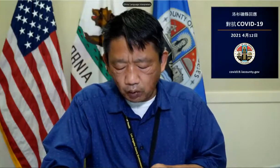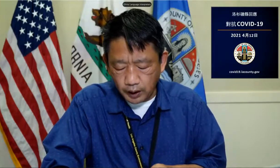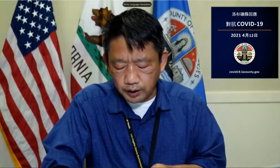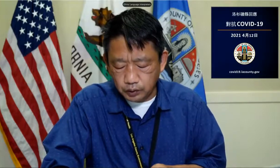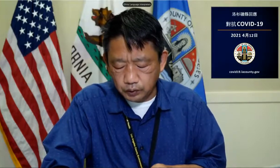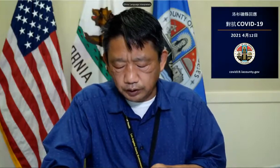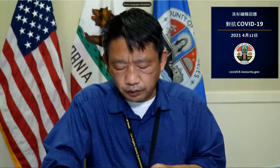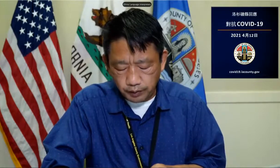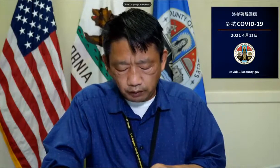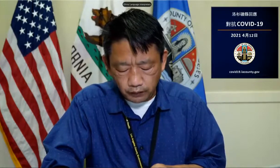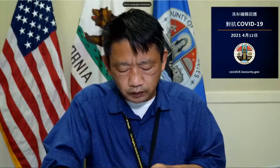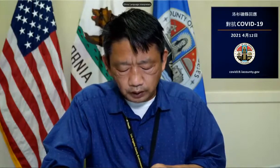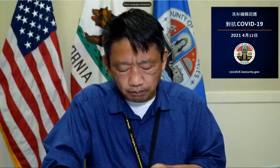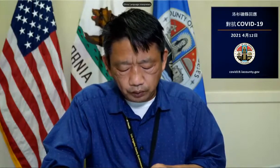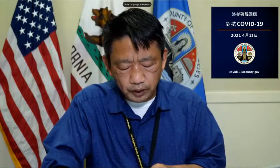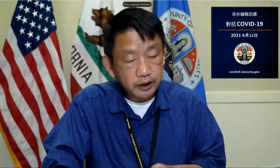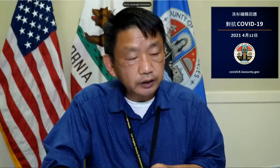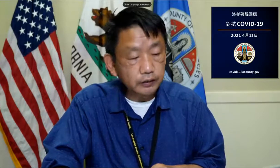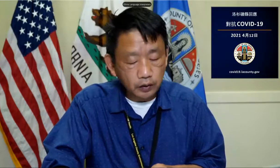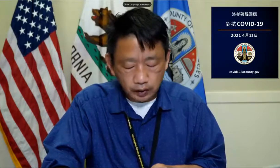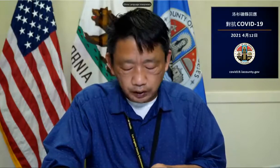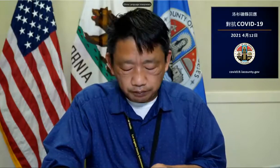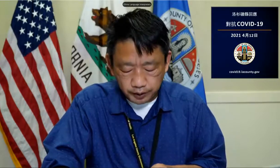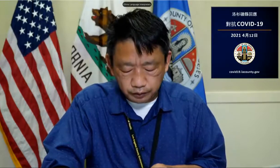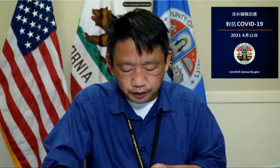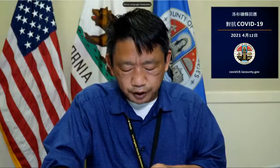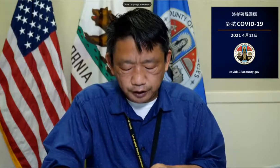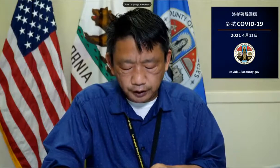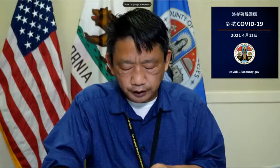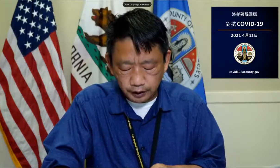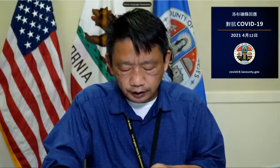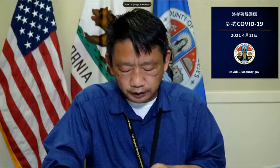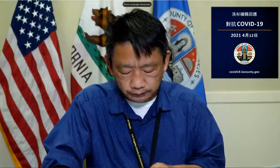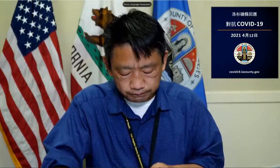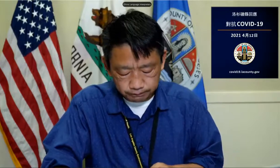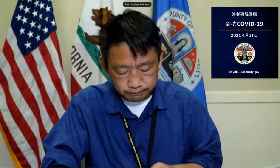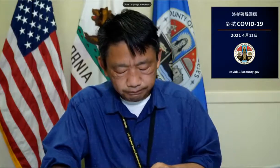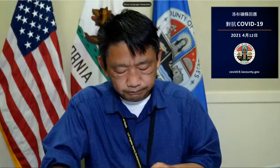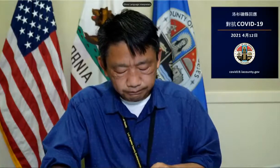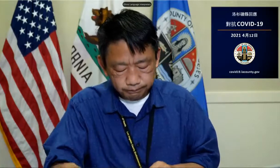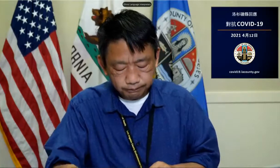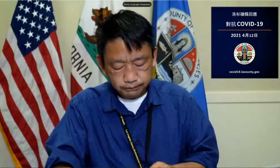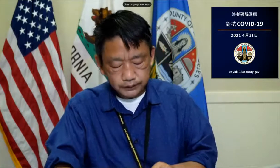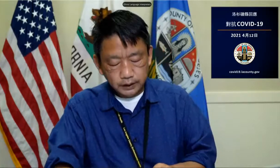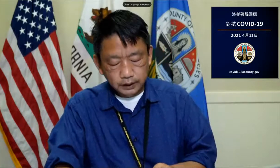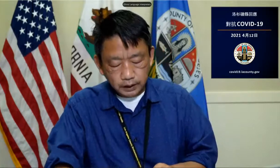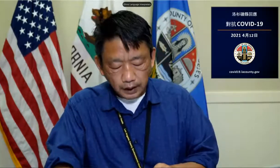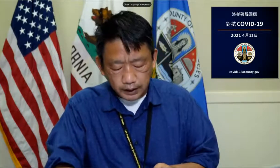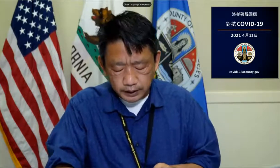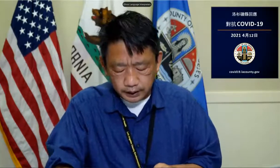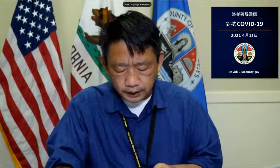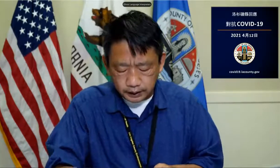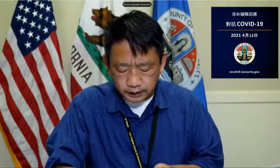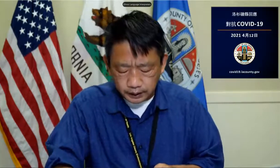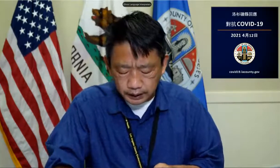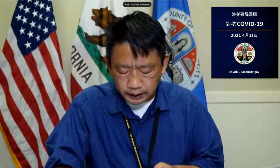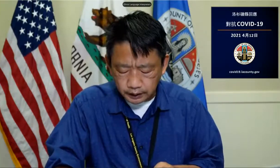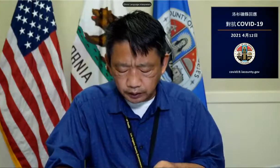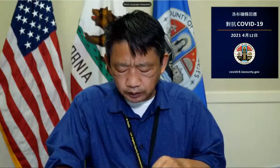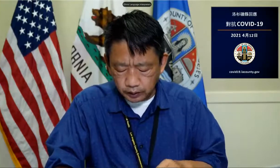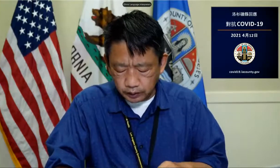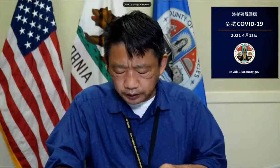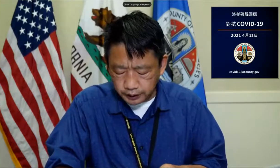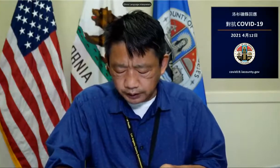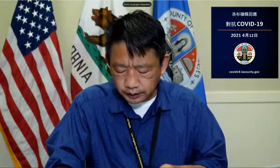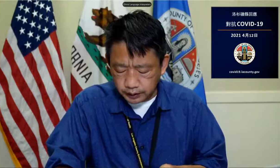者都完全注射了疫苗，否则不能提供吃的、喝的。感谢上帝，在其